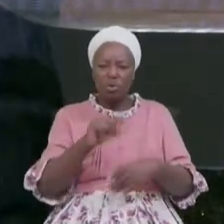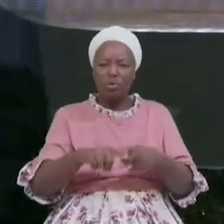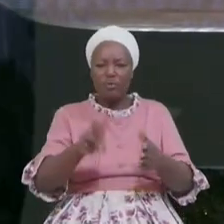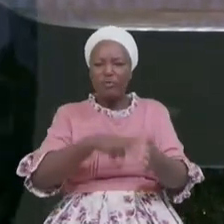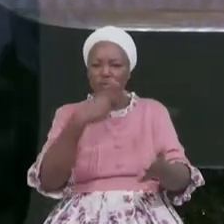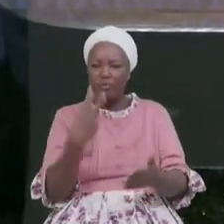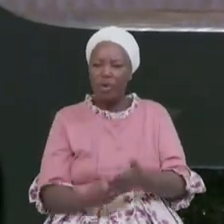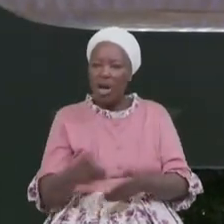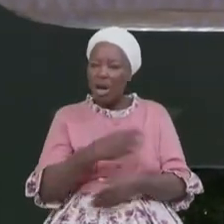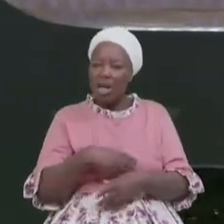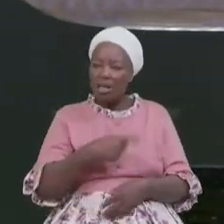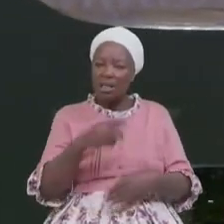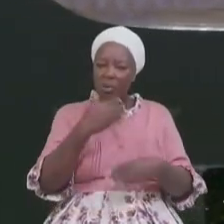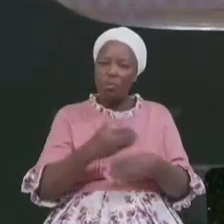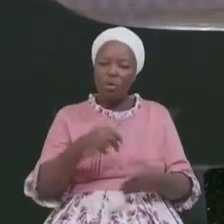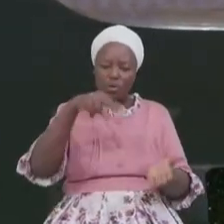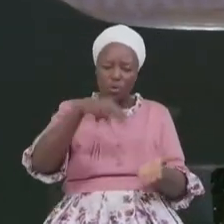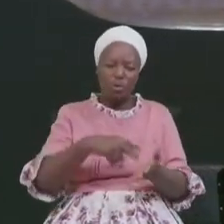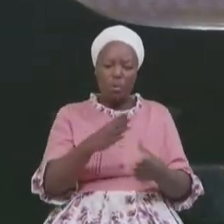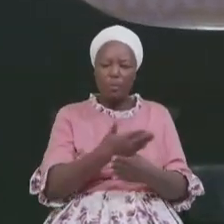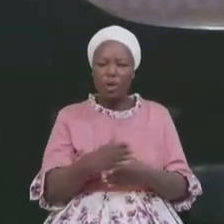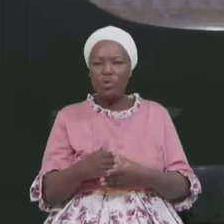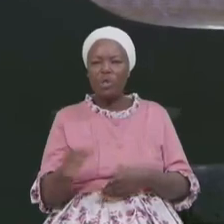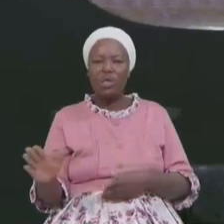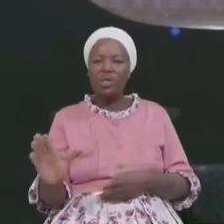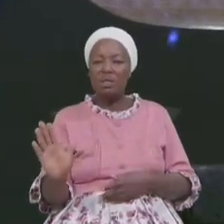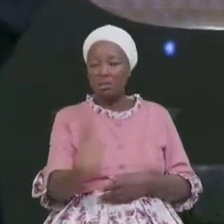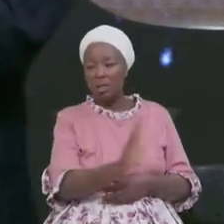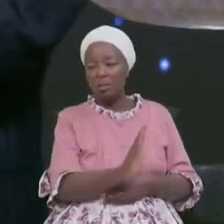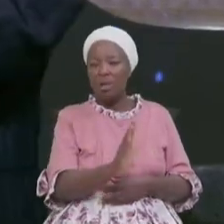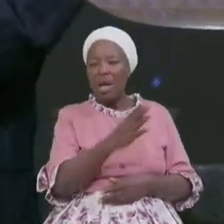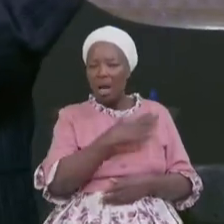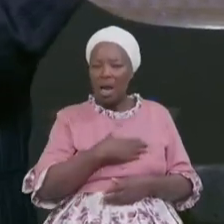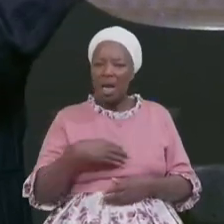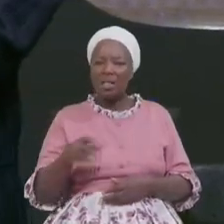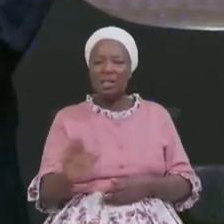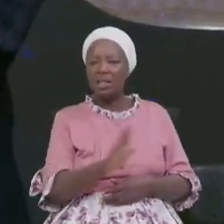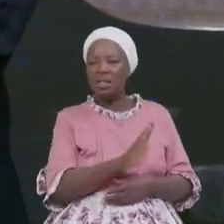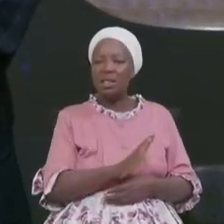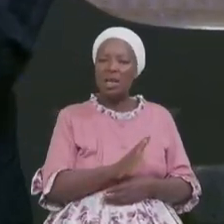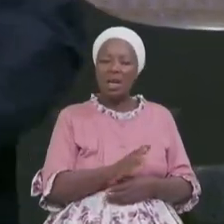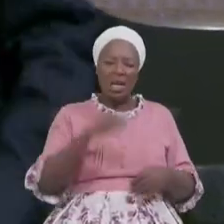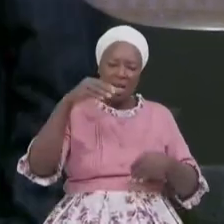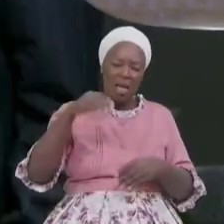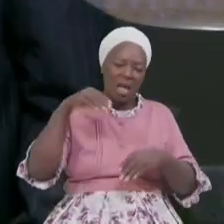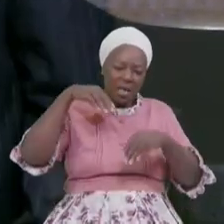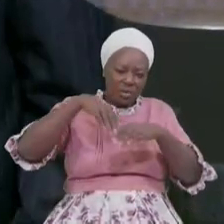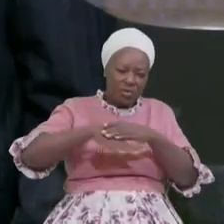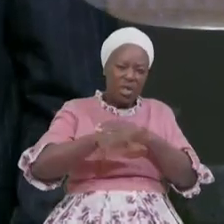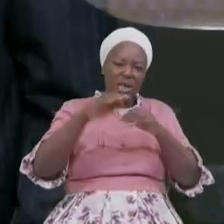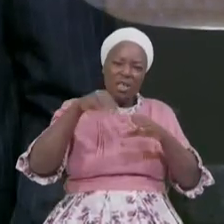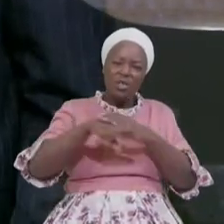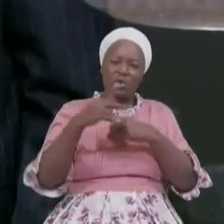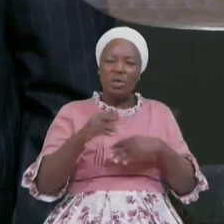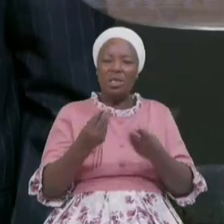les murailles étaient debout et s'interposaient entre eux et leur entrée dans la terre promise,